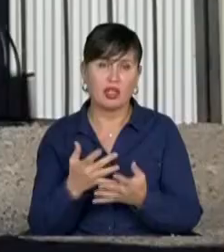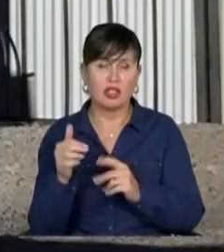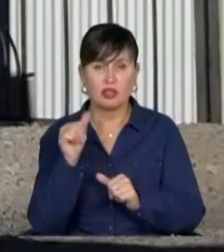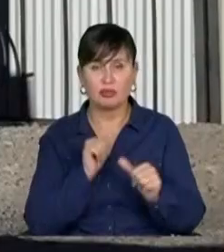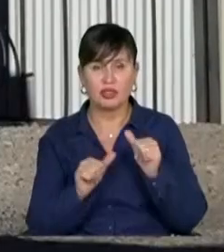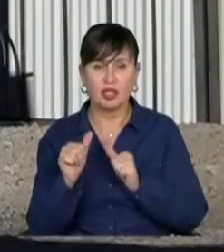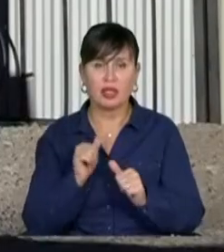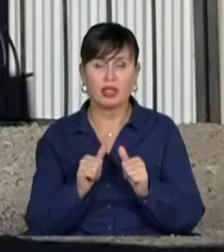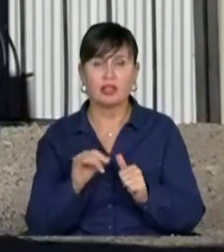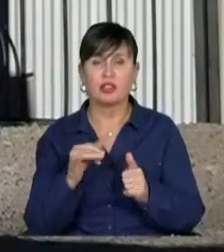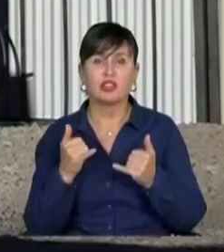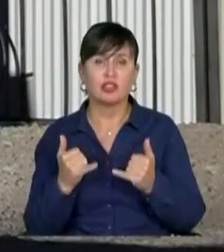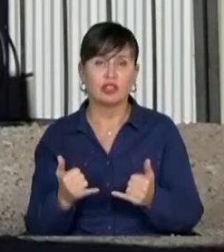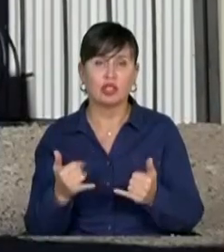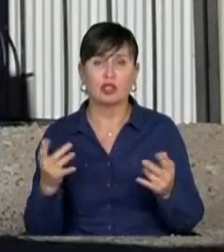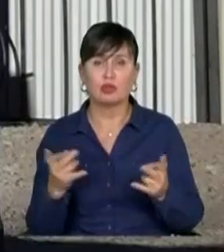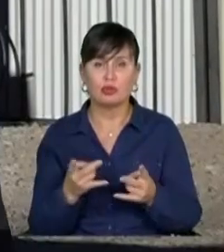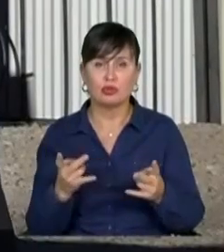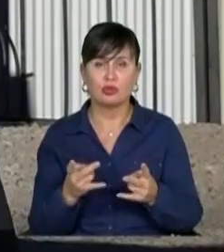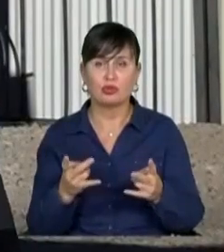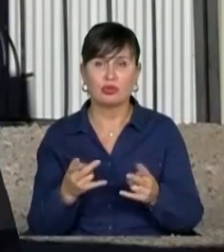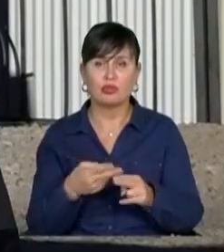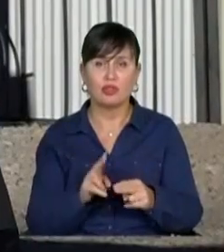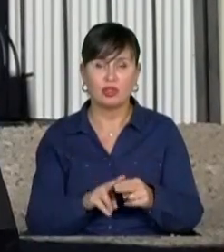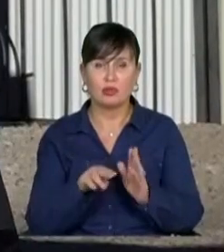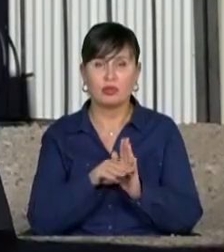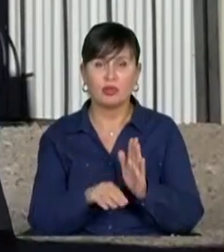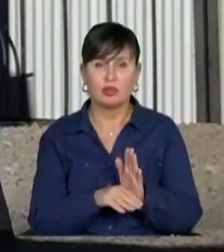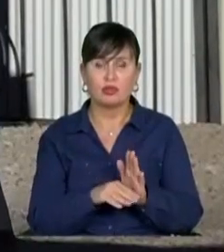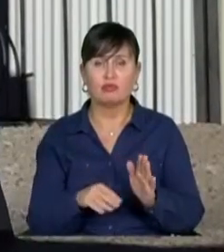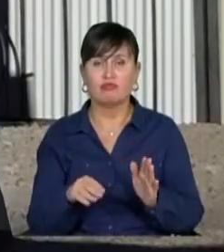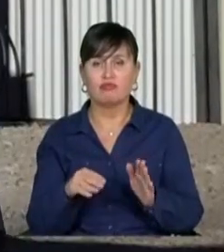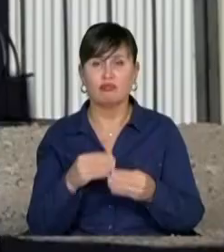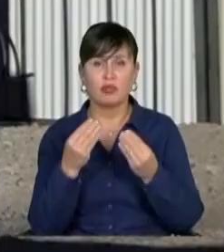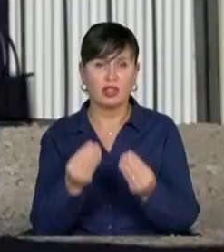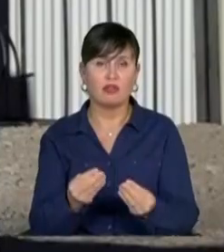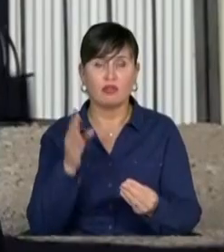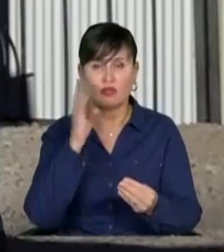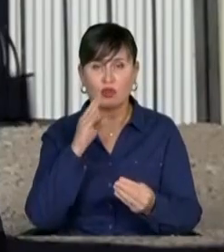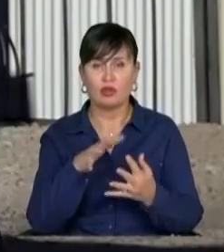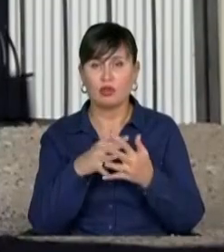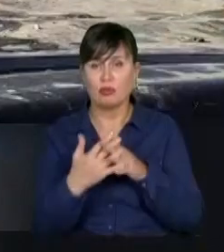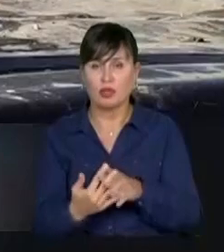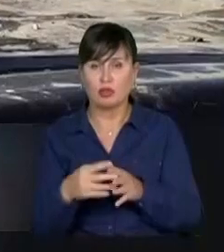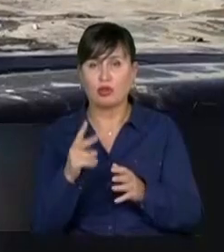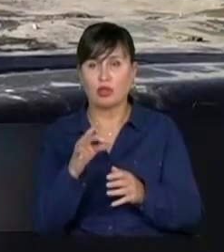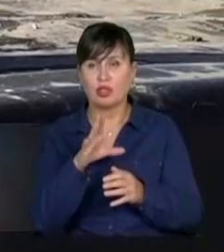испытания сейчас можно прямо в текущем режиме уже подавать воду жителям посёлка